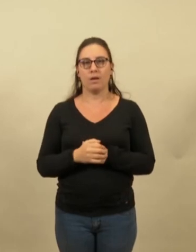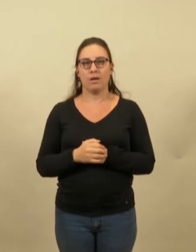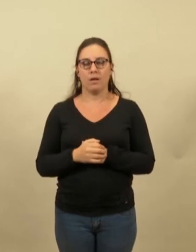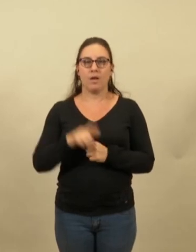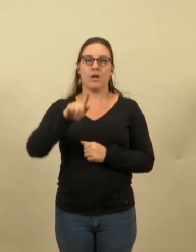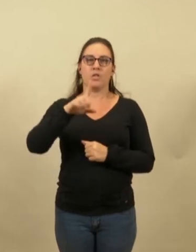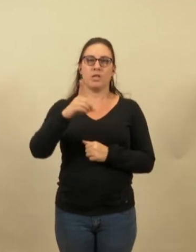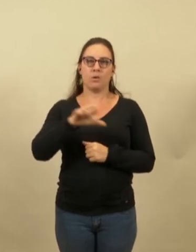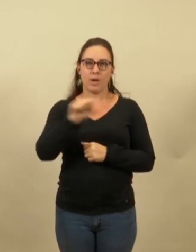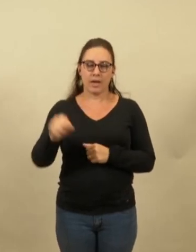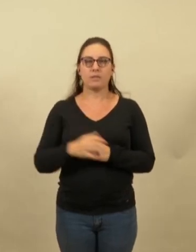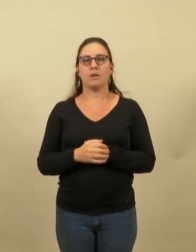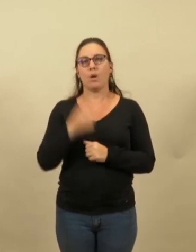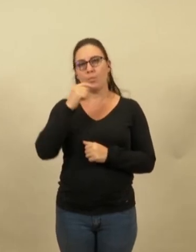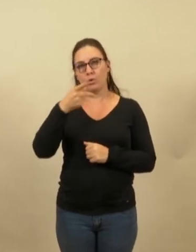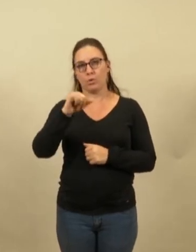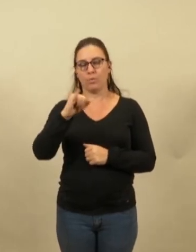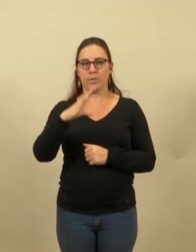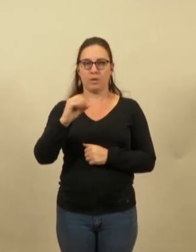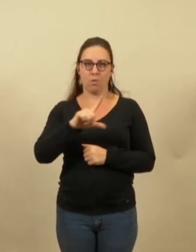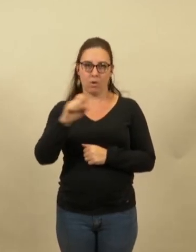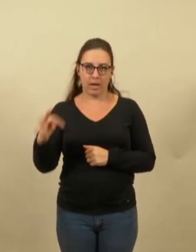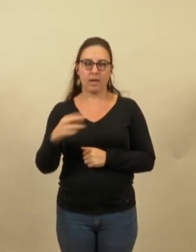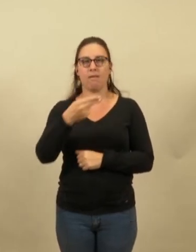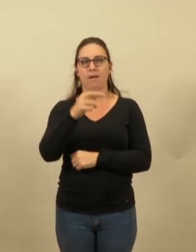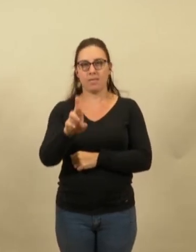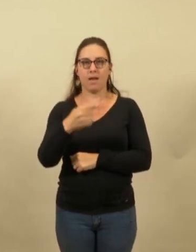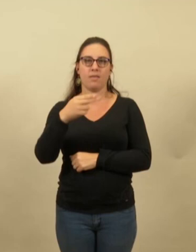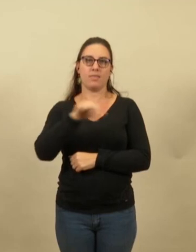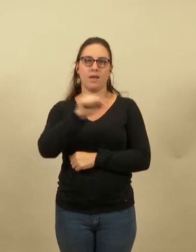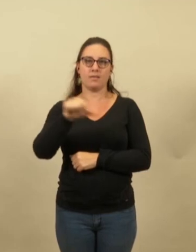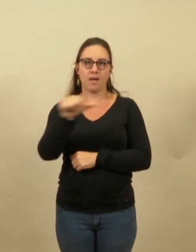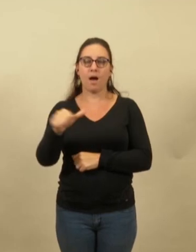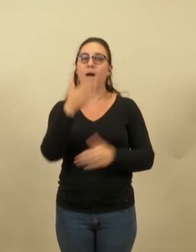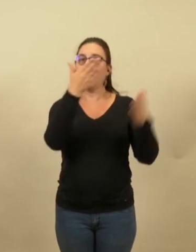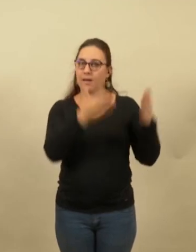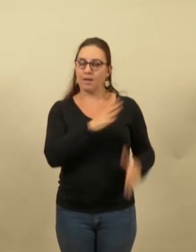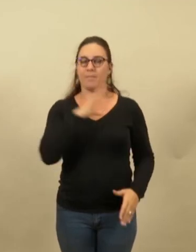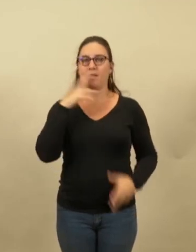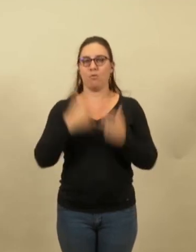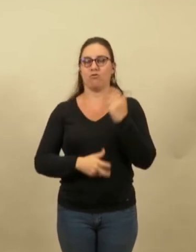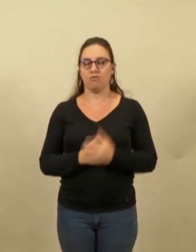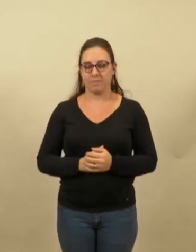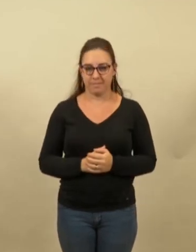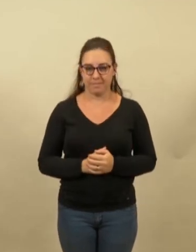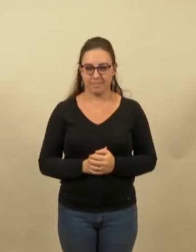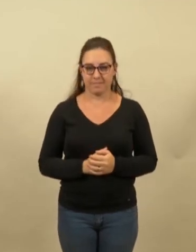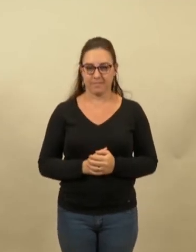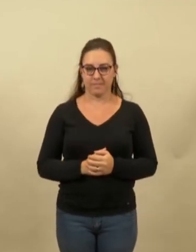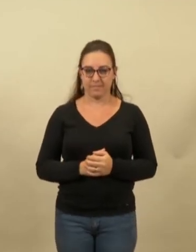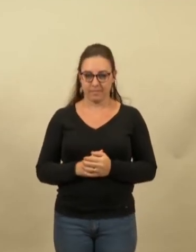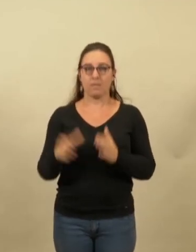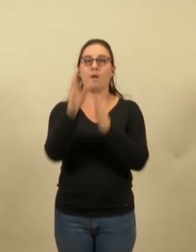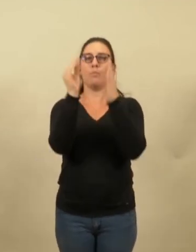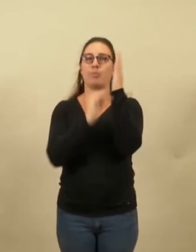gdes monsieur picolé NR NASA et Madame roche les